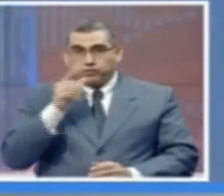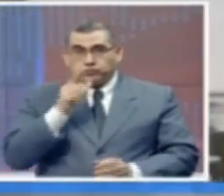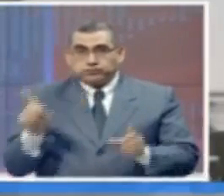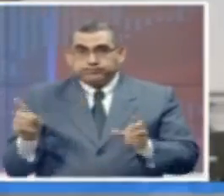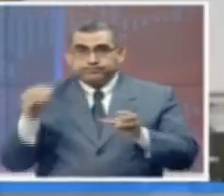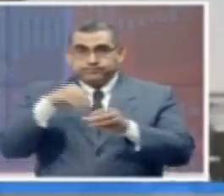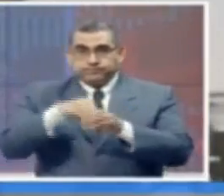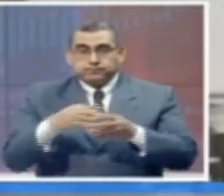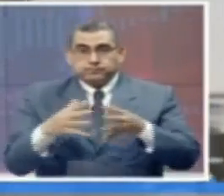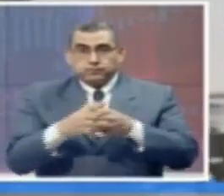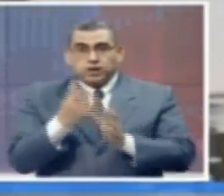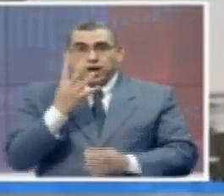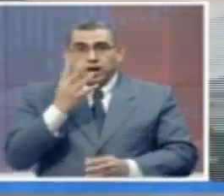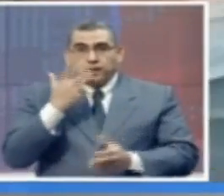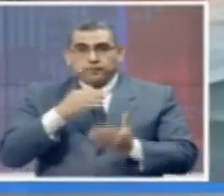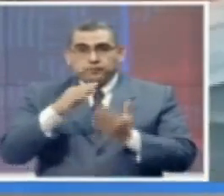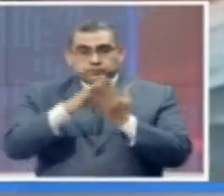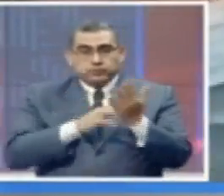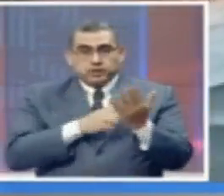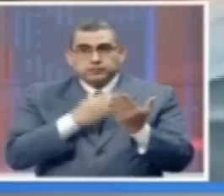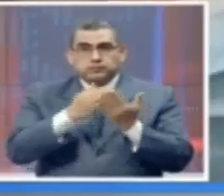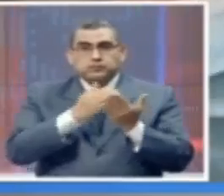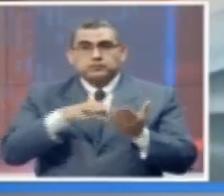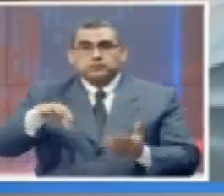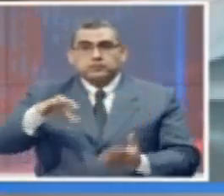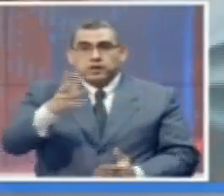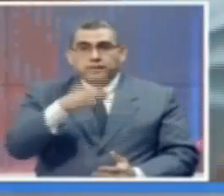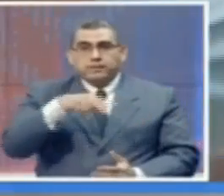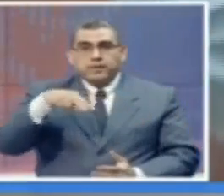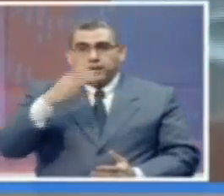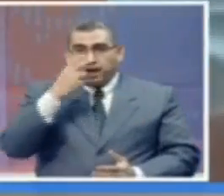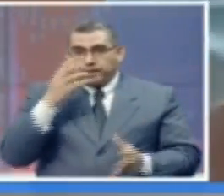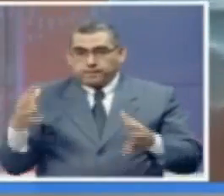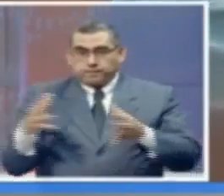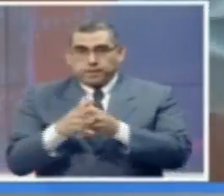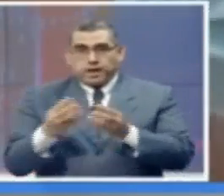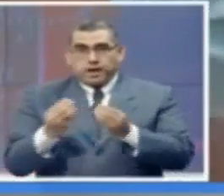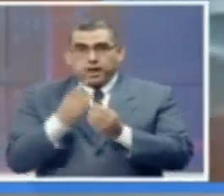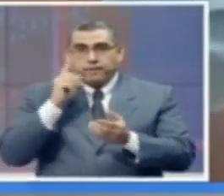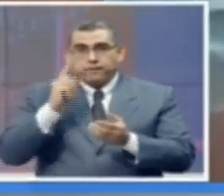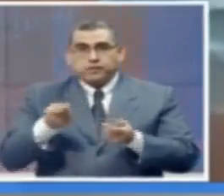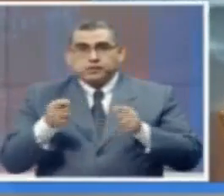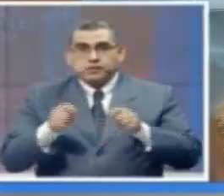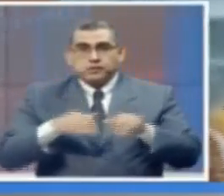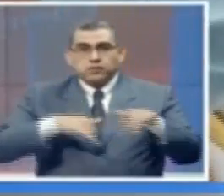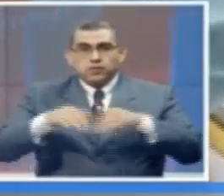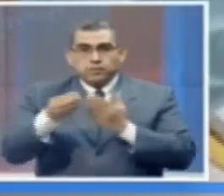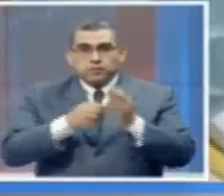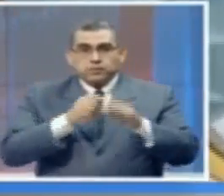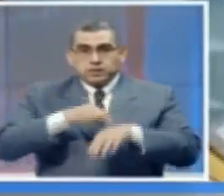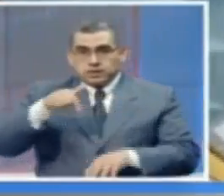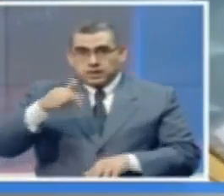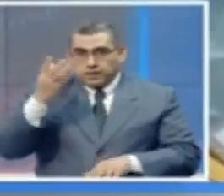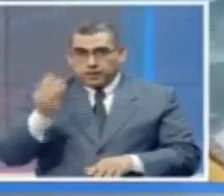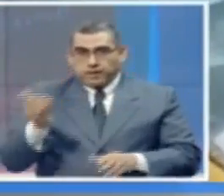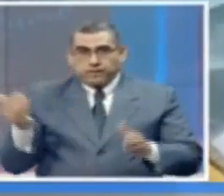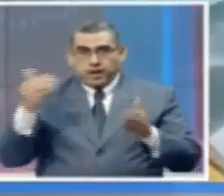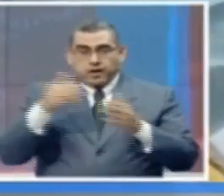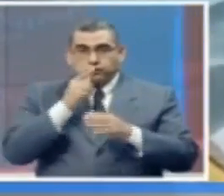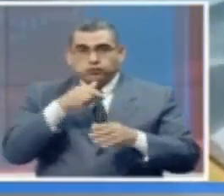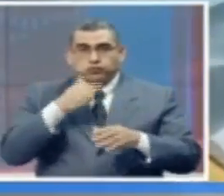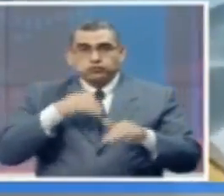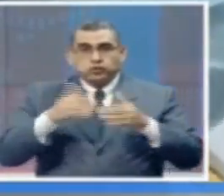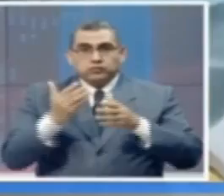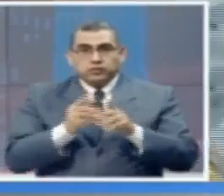هذه المقاطعات الأربع إلى قائمة المقاطعات الثمانية السابقة التي فرض فيها حظر التجوال من الساعة 6 مساء لمواجهة